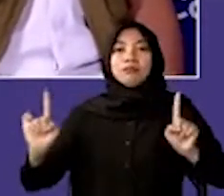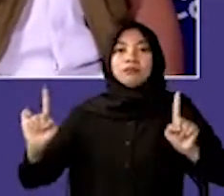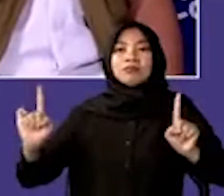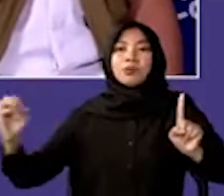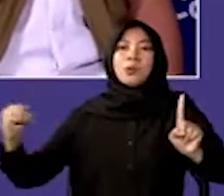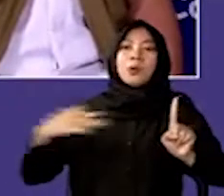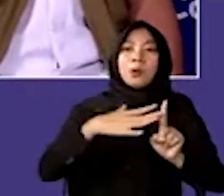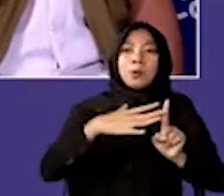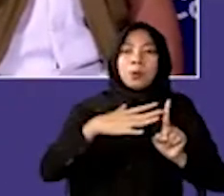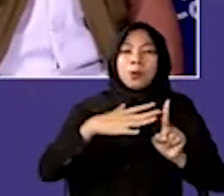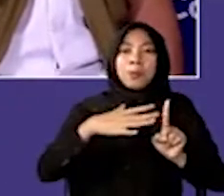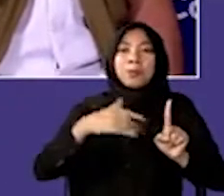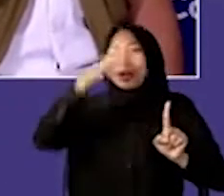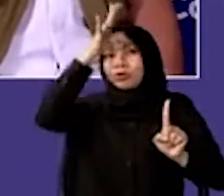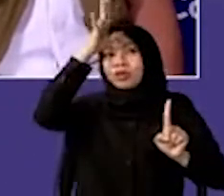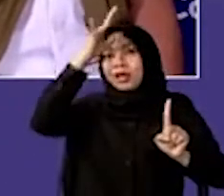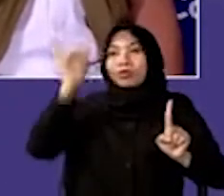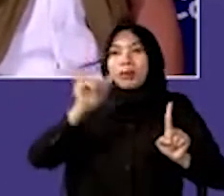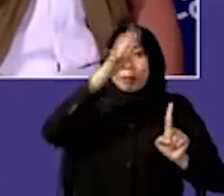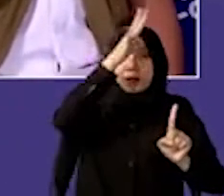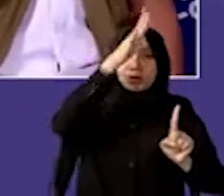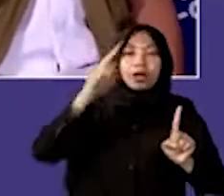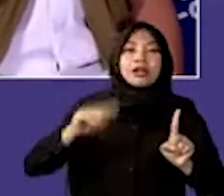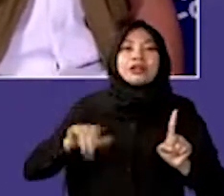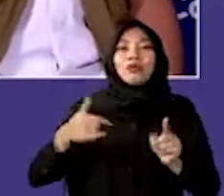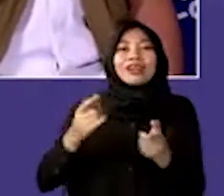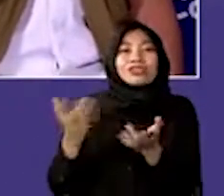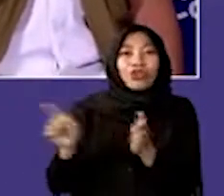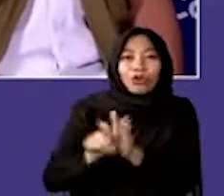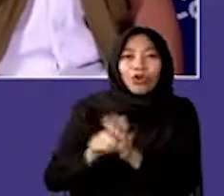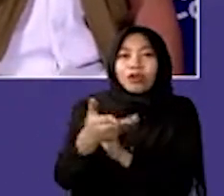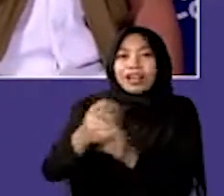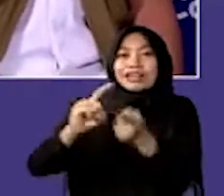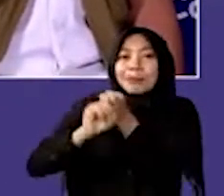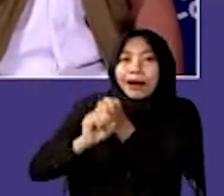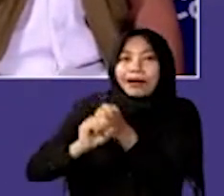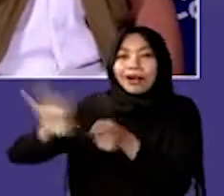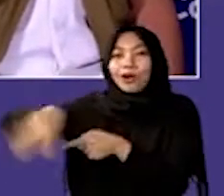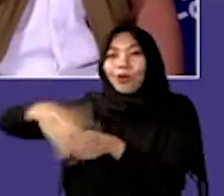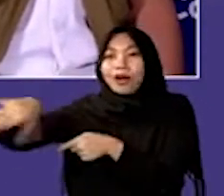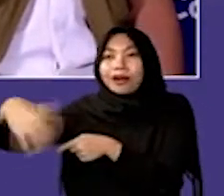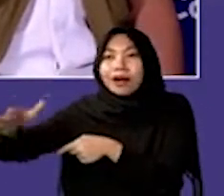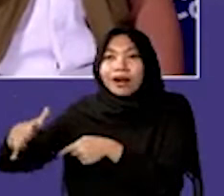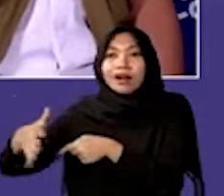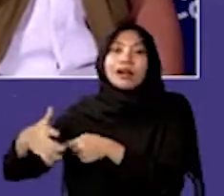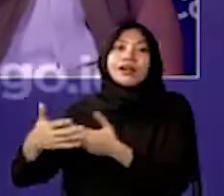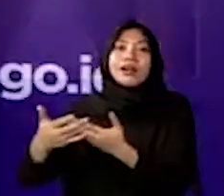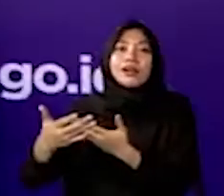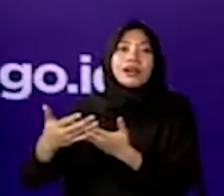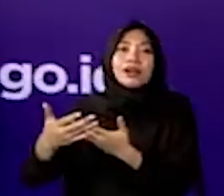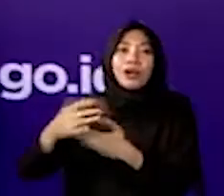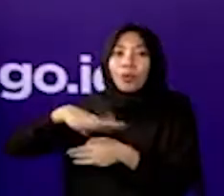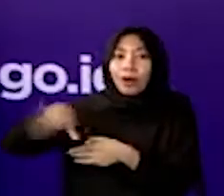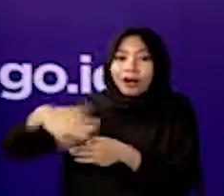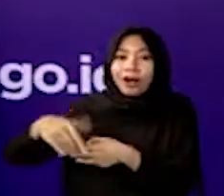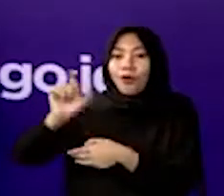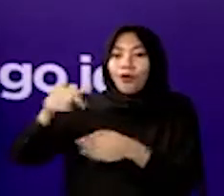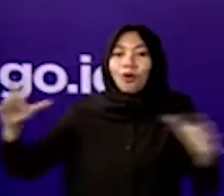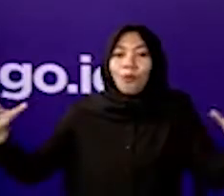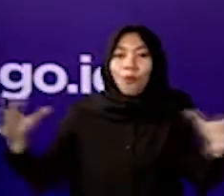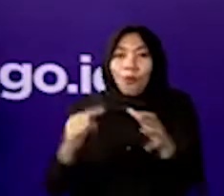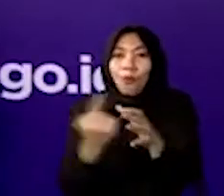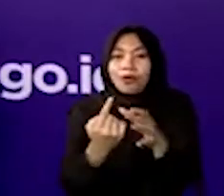sekantor atau teman-teman yang sering berjalan termasuk mereka yang berada di ruang publik ketika terjadinya kerumunanlah yang